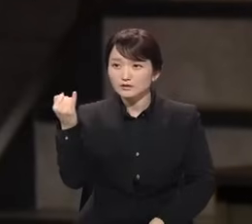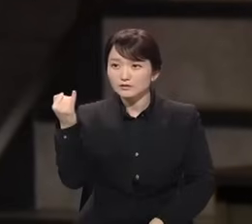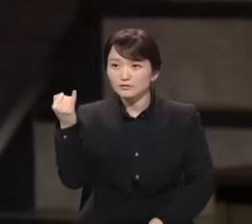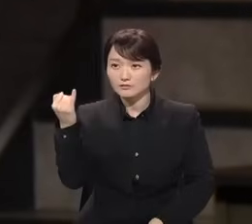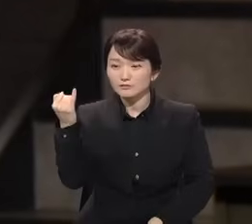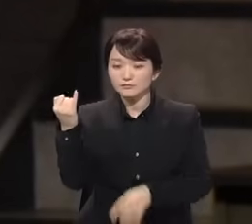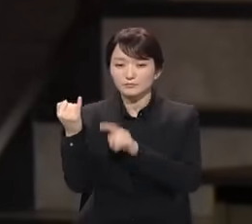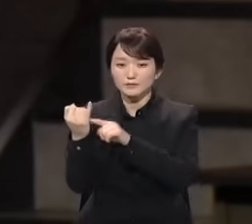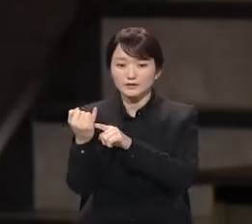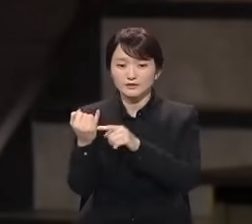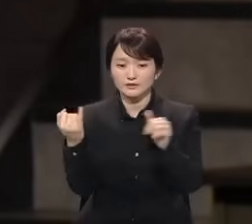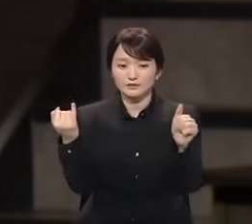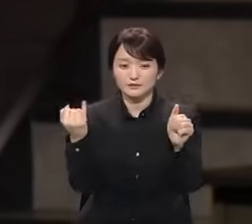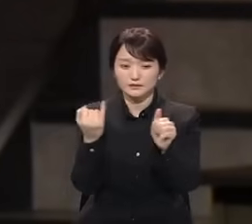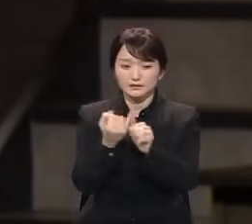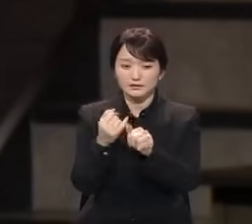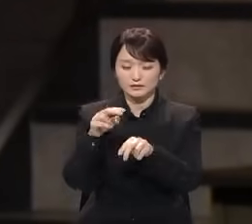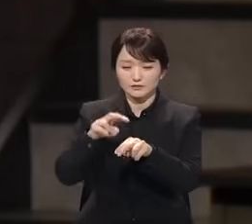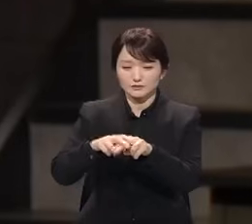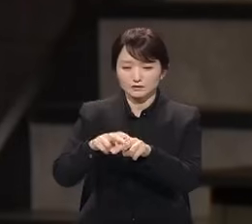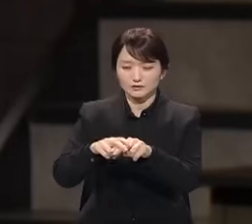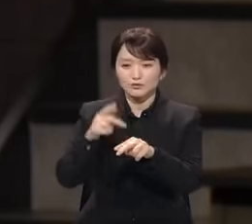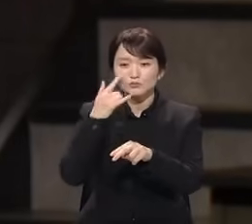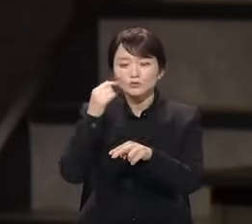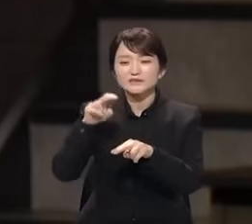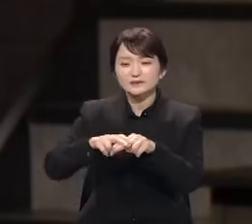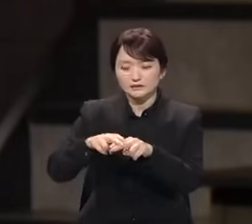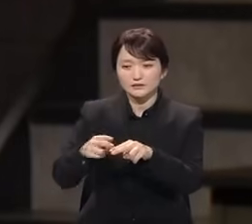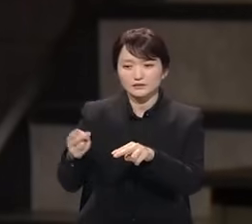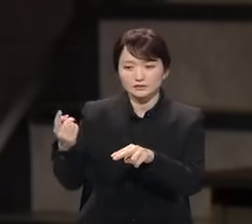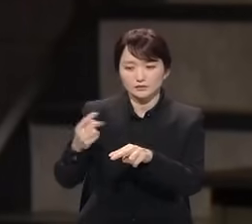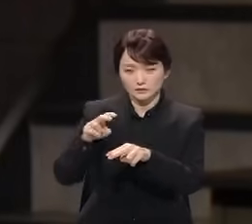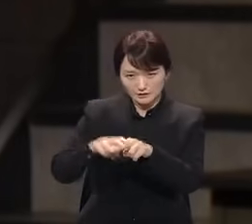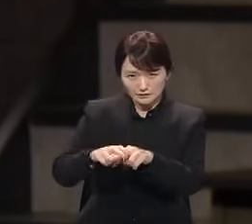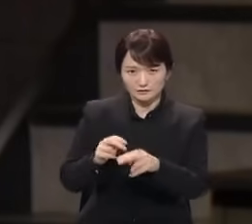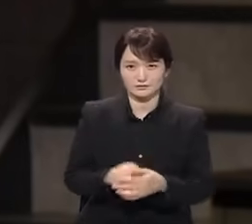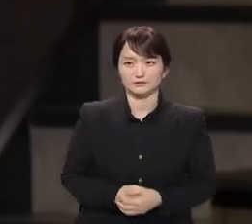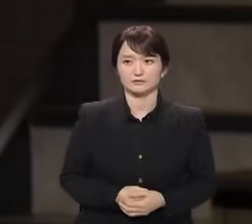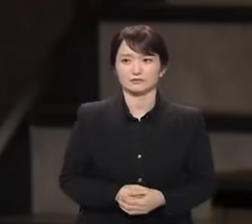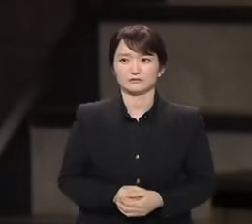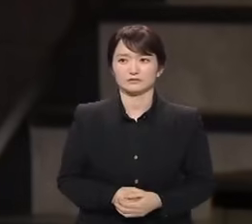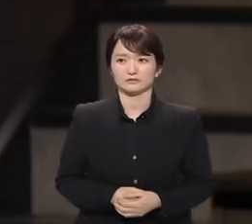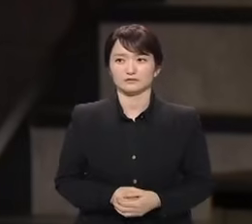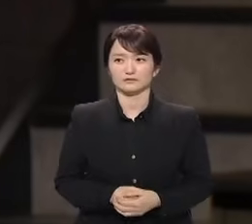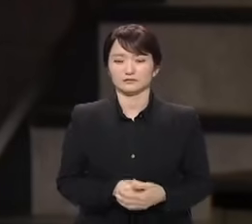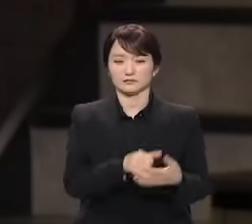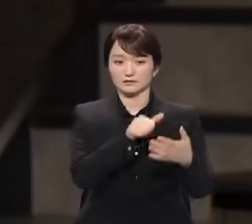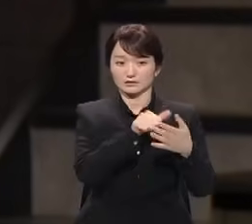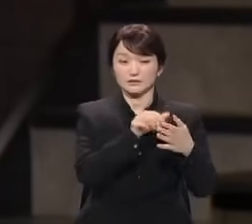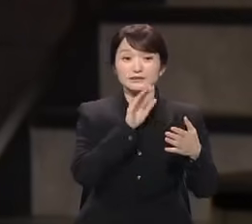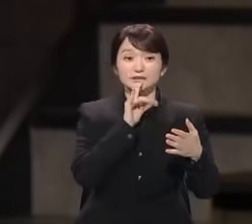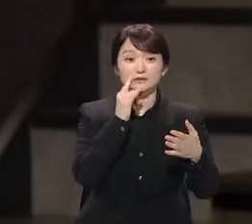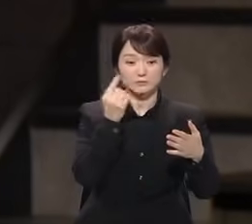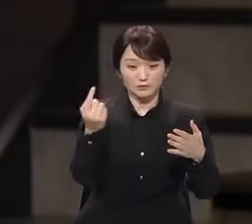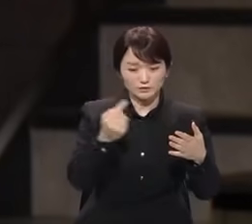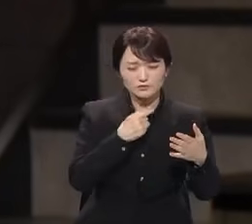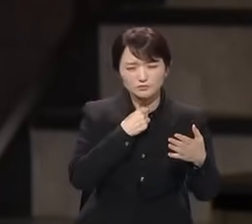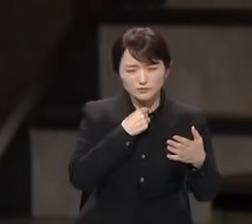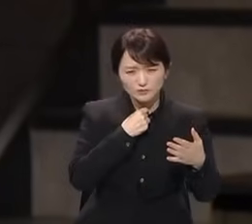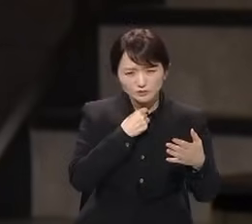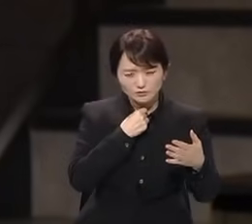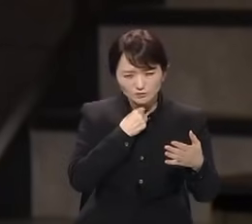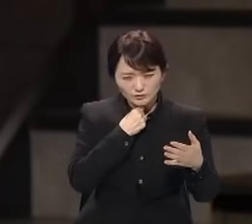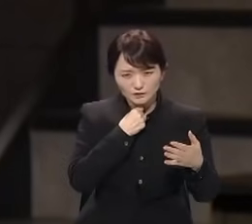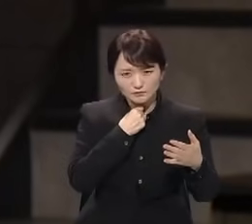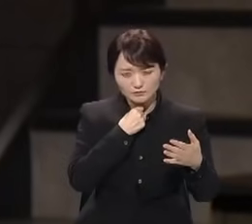앉는 경우가 훨씬 많죠. 근데 뭐 그렇지 못하고 꼭 친엄마가 왔으면 좋겠어라고 이제 본인이 주장을 하면 친엄마가 올 수도 있지만